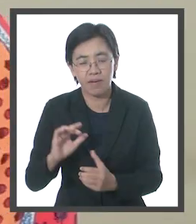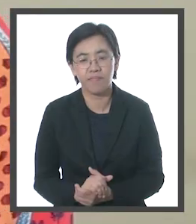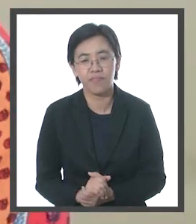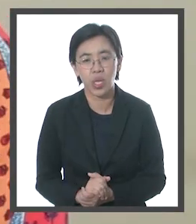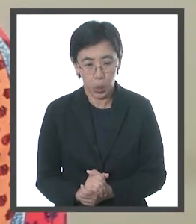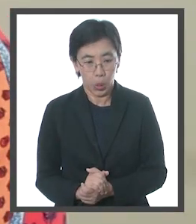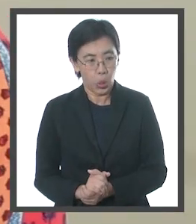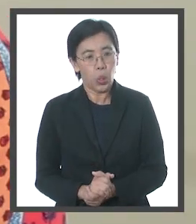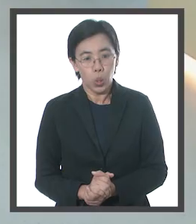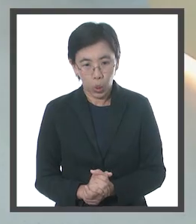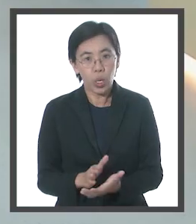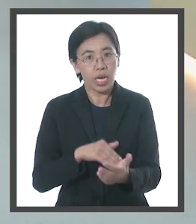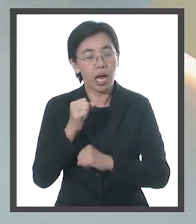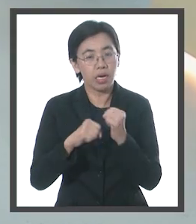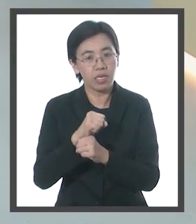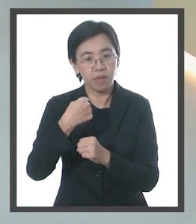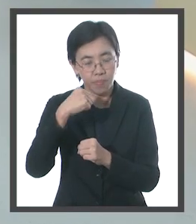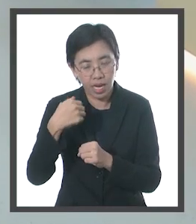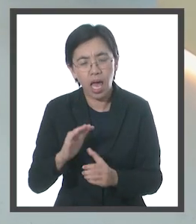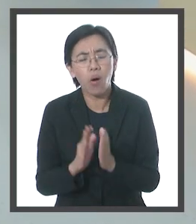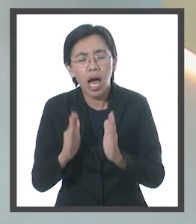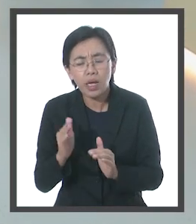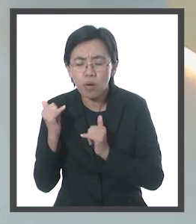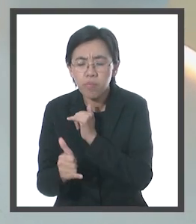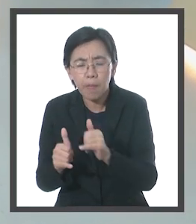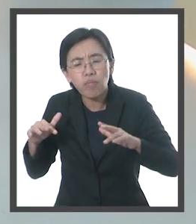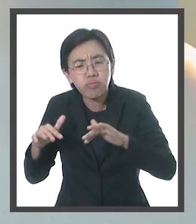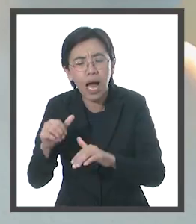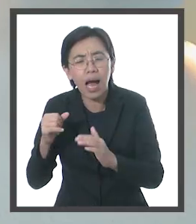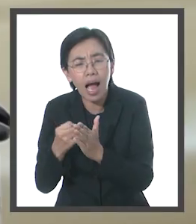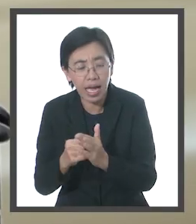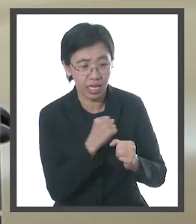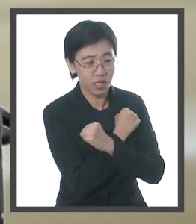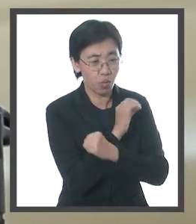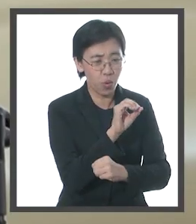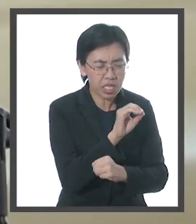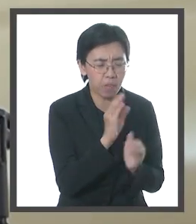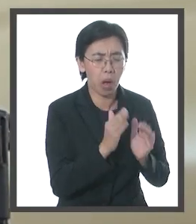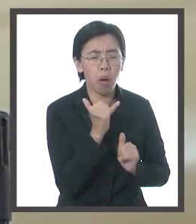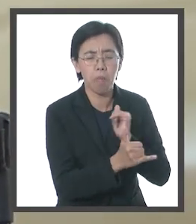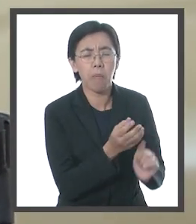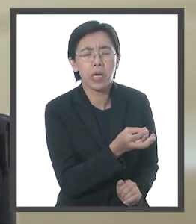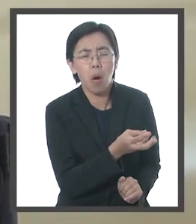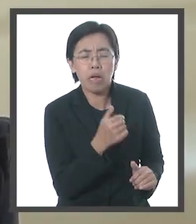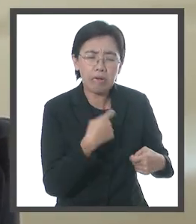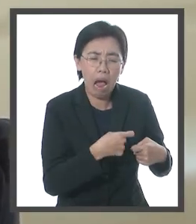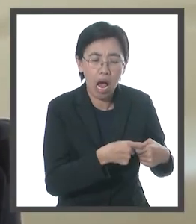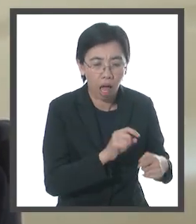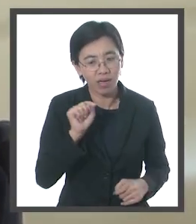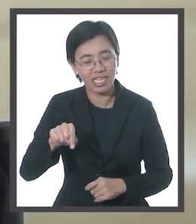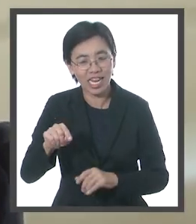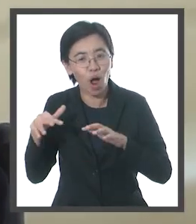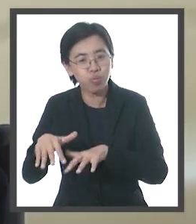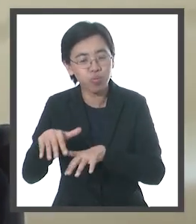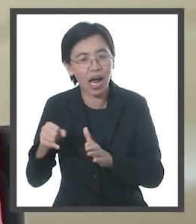อ้เป็น10ปีแล้ว ใช่ครับเพื่อให้คนเข้าถึงง่ายขึ้นเพราะถ้าอยู่สูบิท50เนี่ยคนเข้าถึงยาก อนาคตล่ะคะมีโครงการอะไรที่แบบว่า